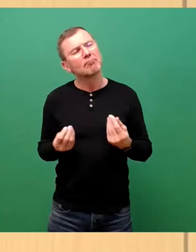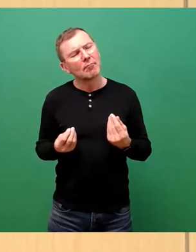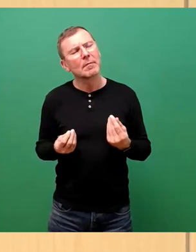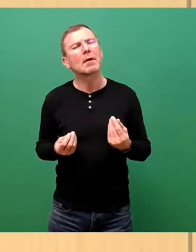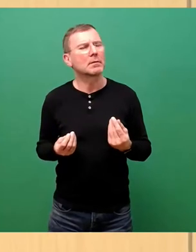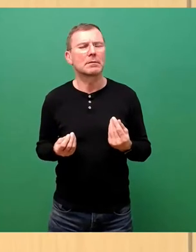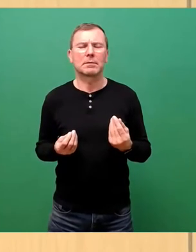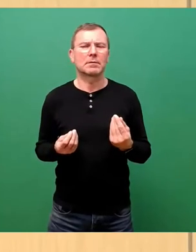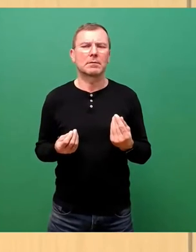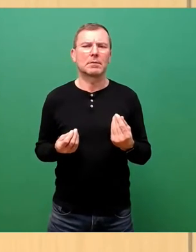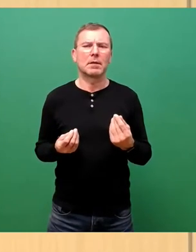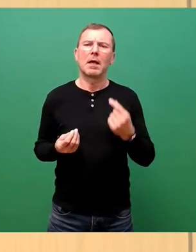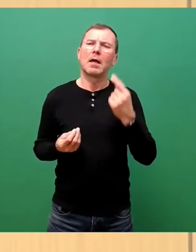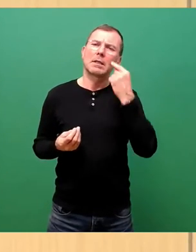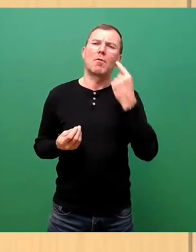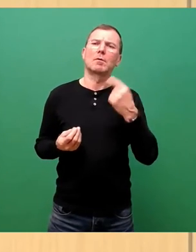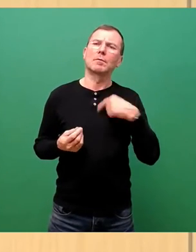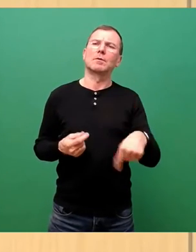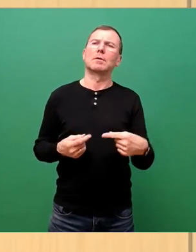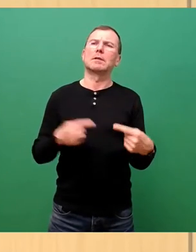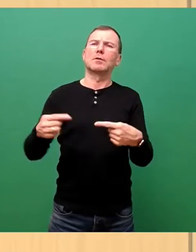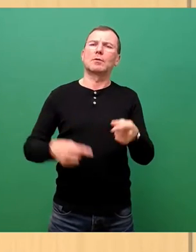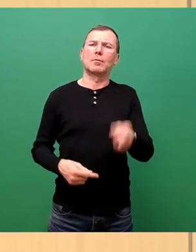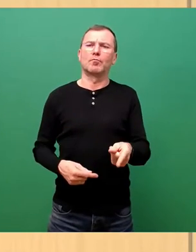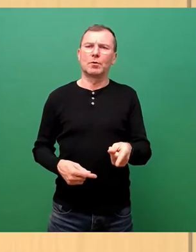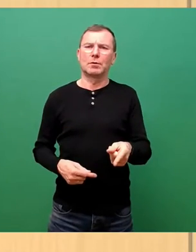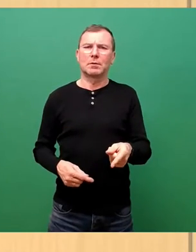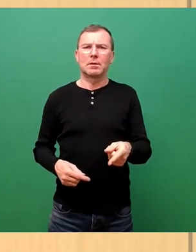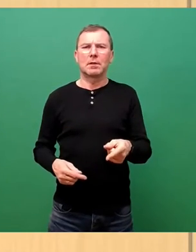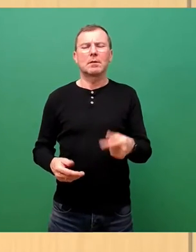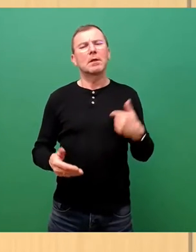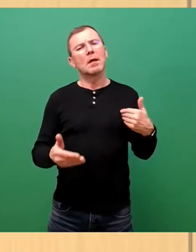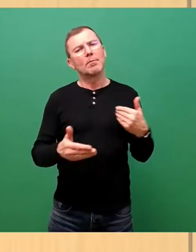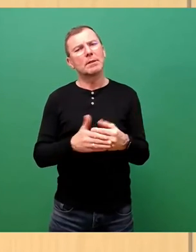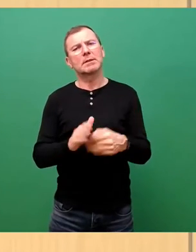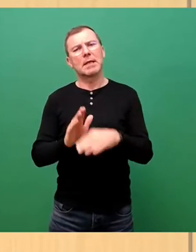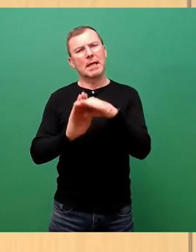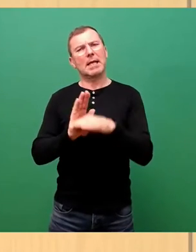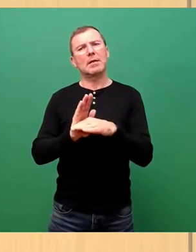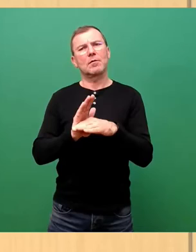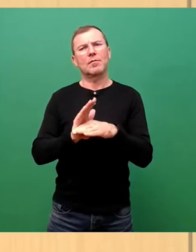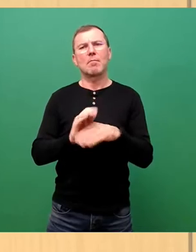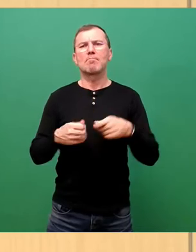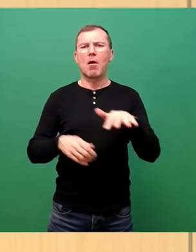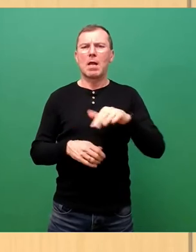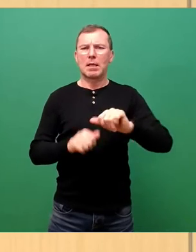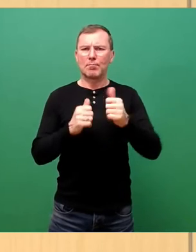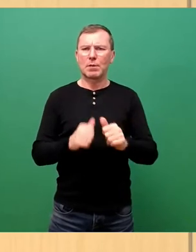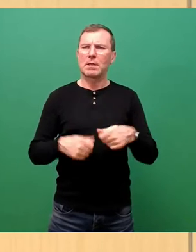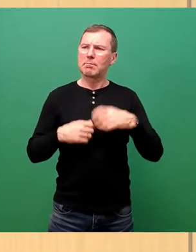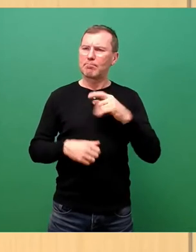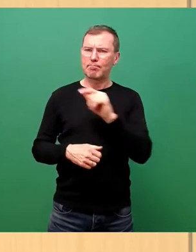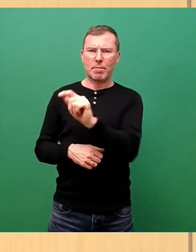heute führen müssen. Die bestehende Regelung des kooperativen Baulandsmodells, das unter anderem Bauträgerinnen